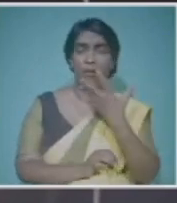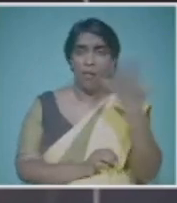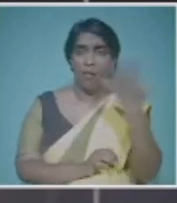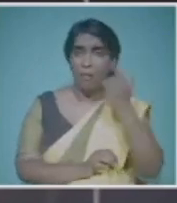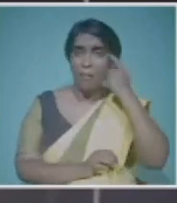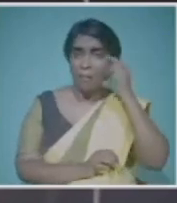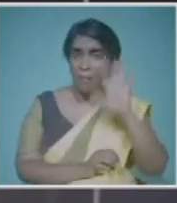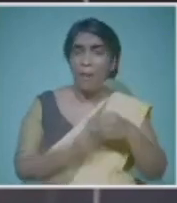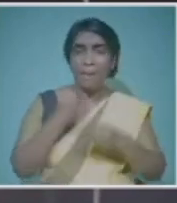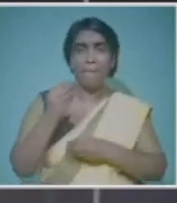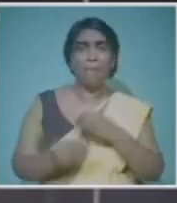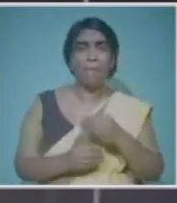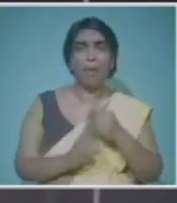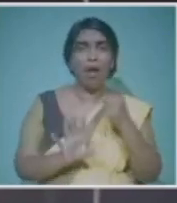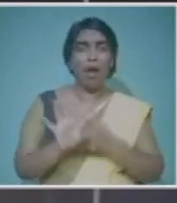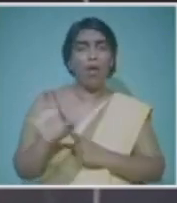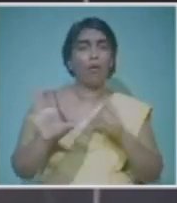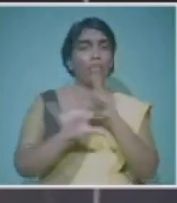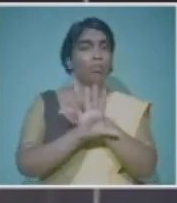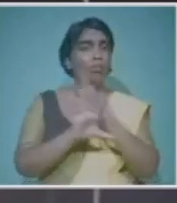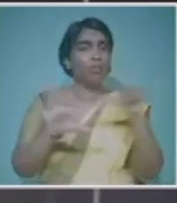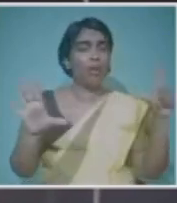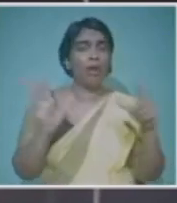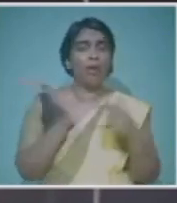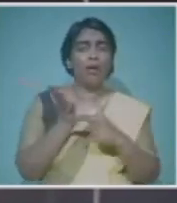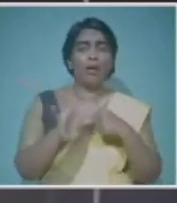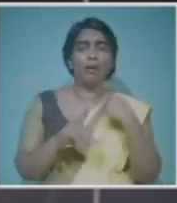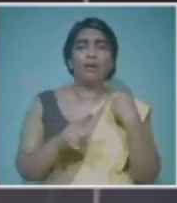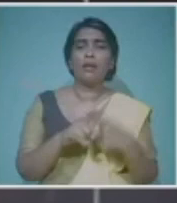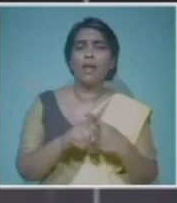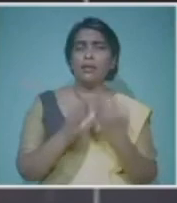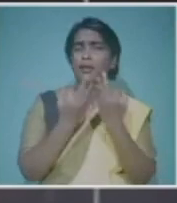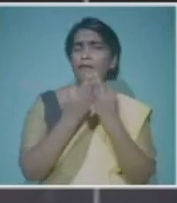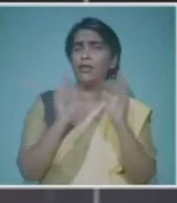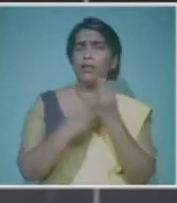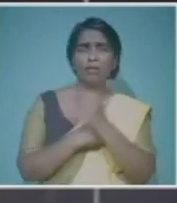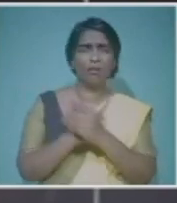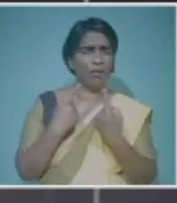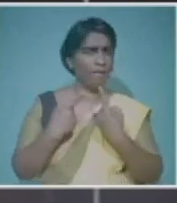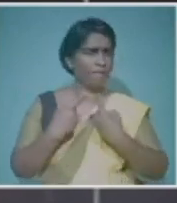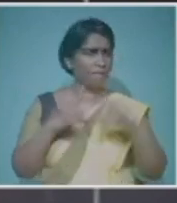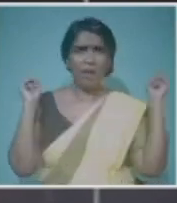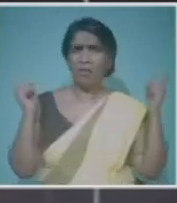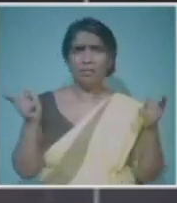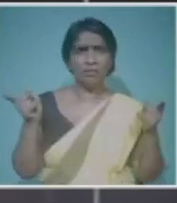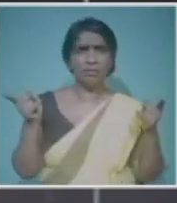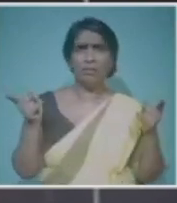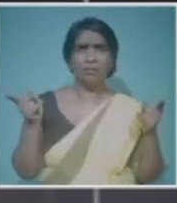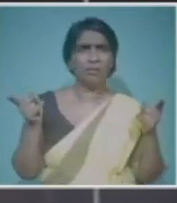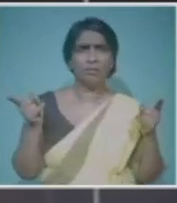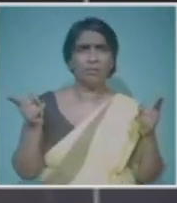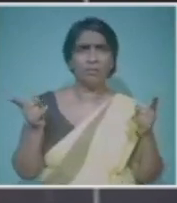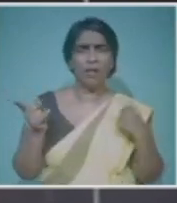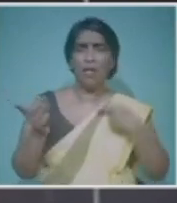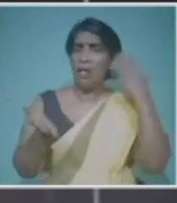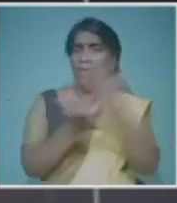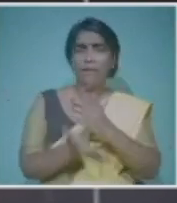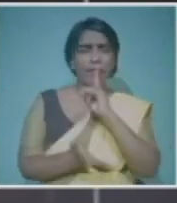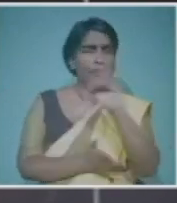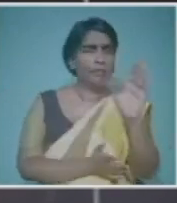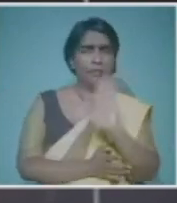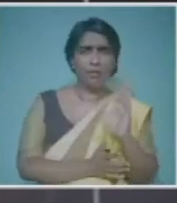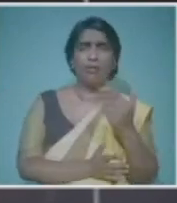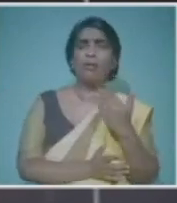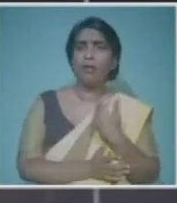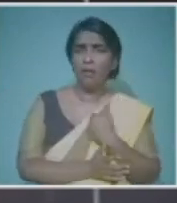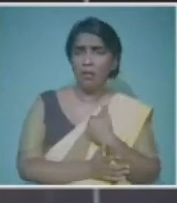වෙන ආයතනයකට අවුරුදු 17කට බදු සහනයක් දෙනවා. මේකේ පරස්පරයක් තියෙනවා. ඉතින් අපි මේක නවත්තන්න කියනවා නෙමෙයි.